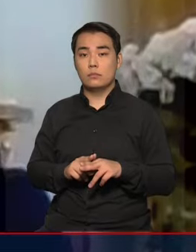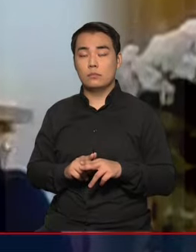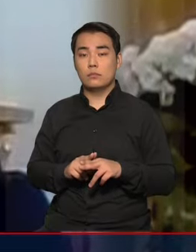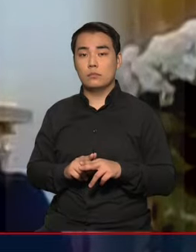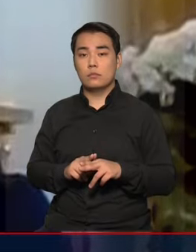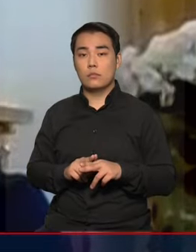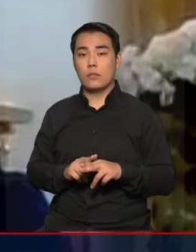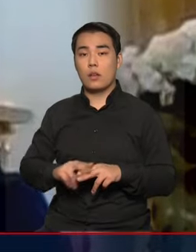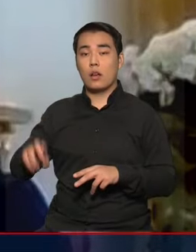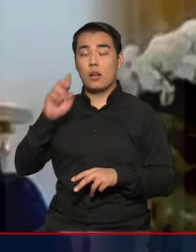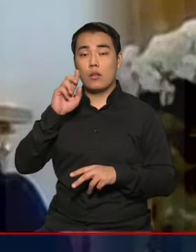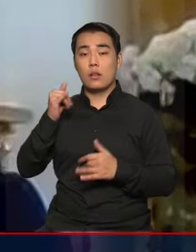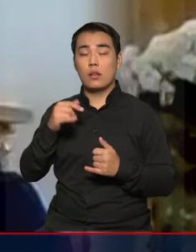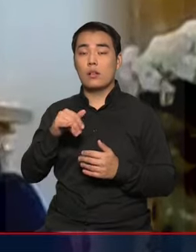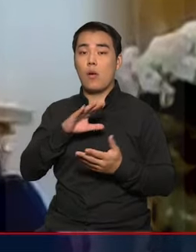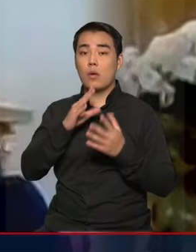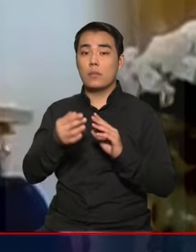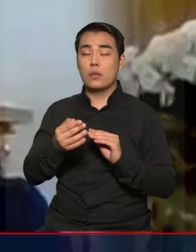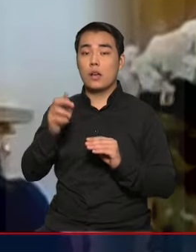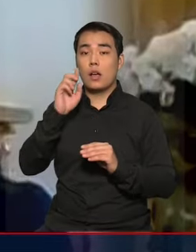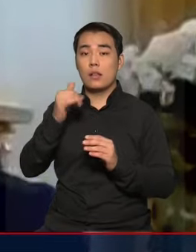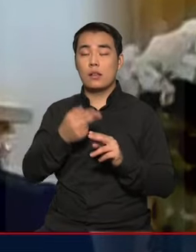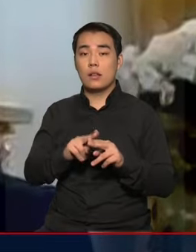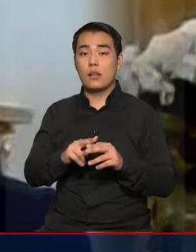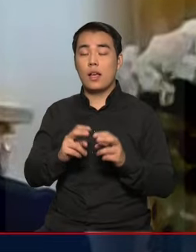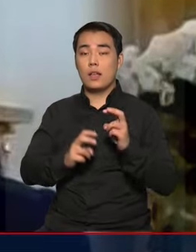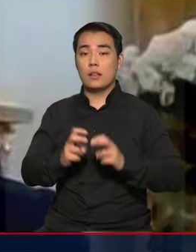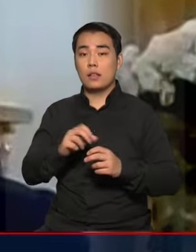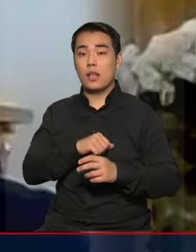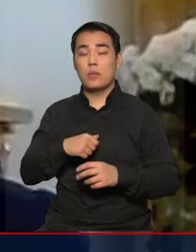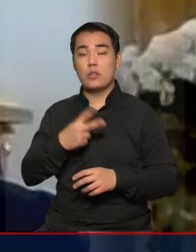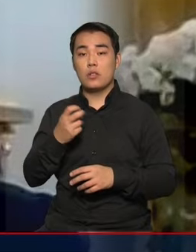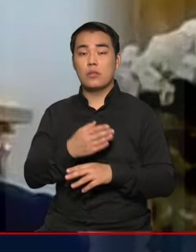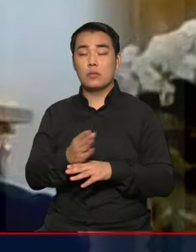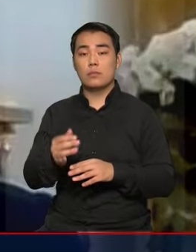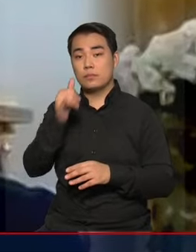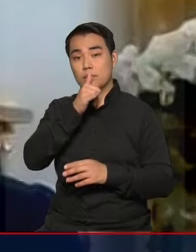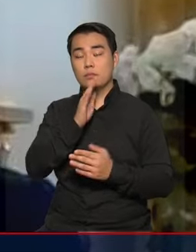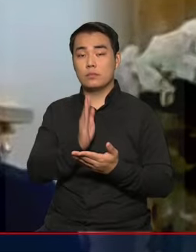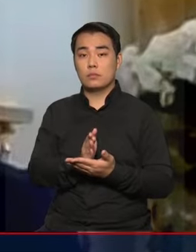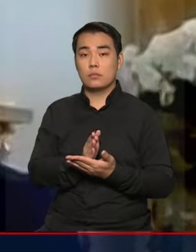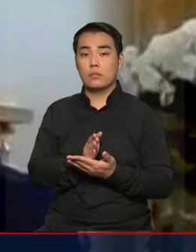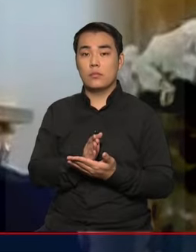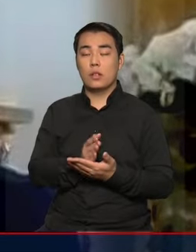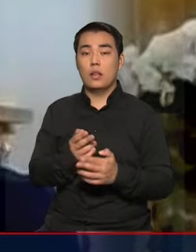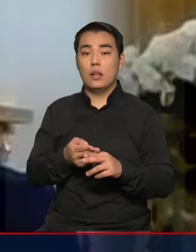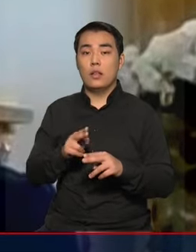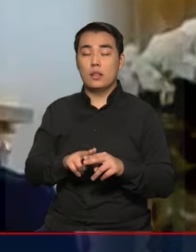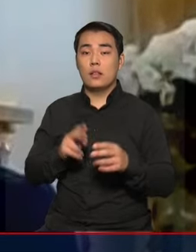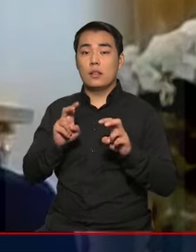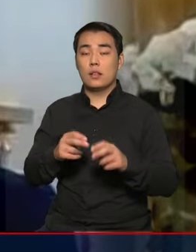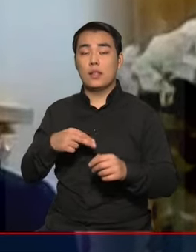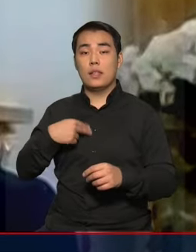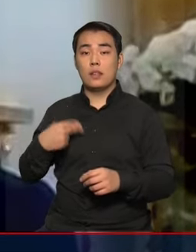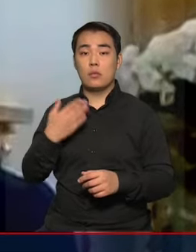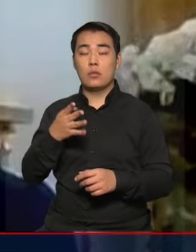және үкіметтің мемлекеттік сейсмостанциясын қарағанда 200-ге жетпейді. Мына отырған